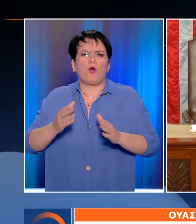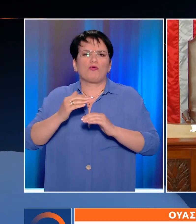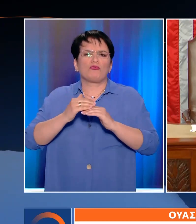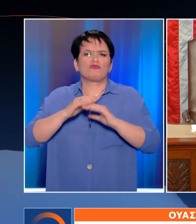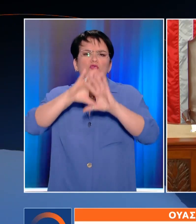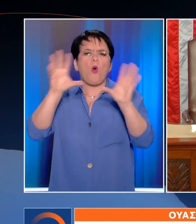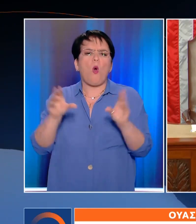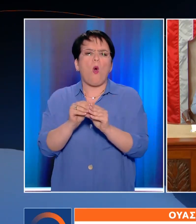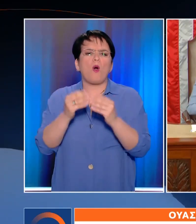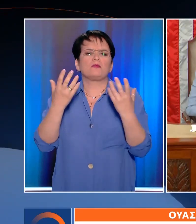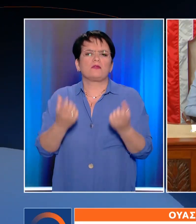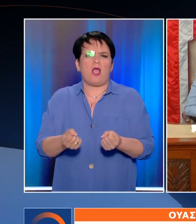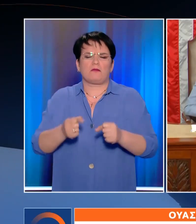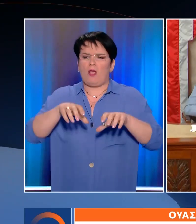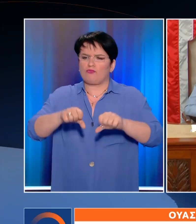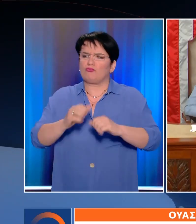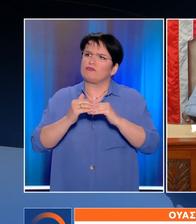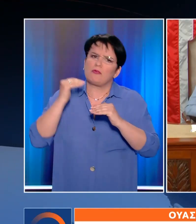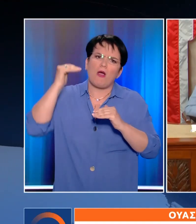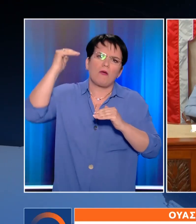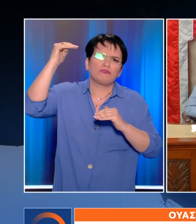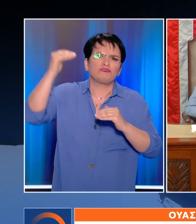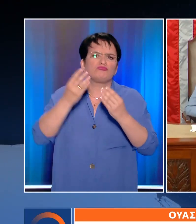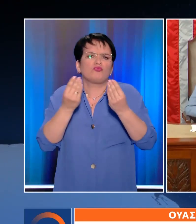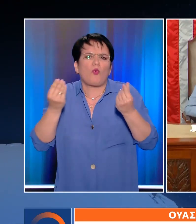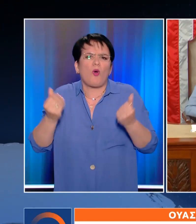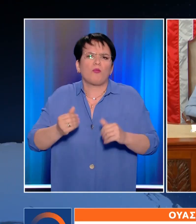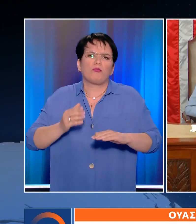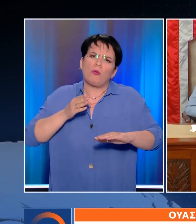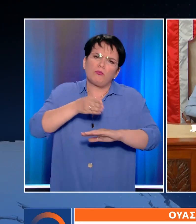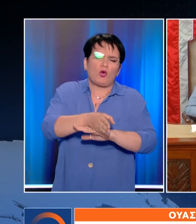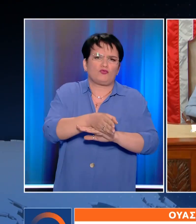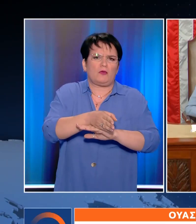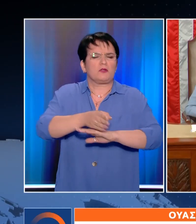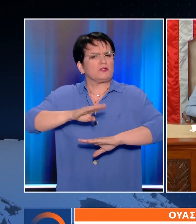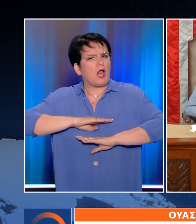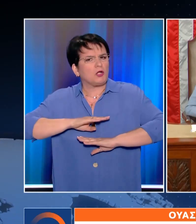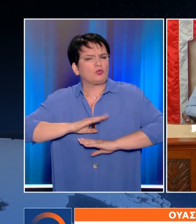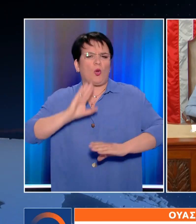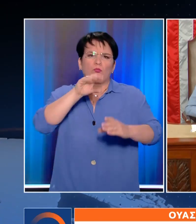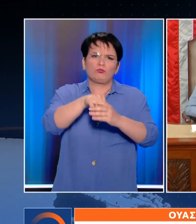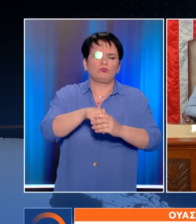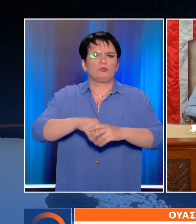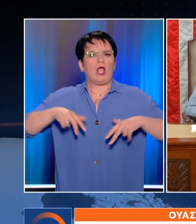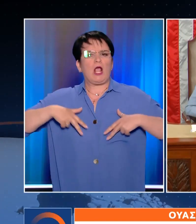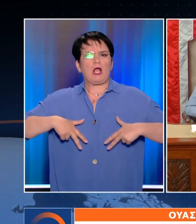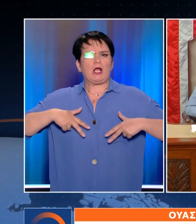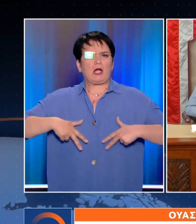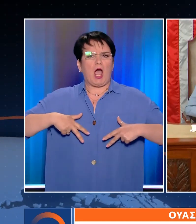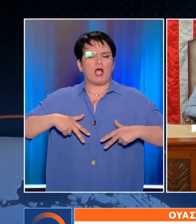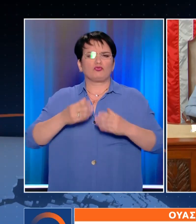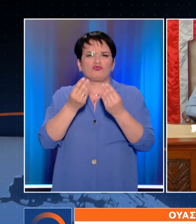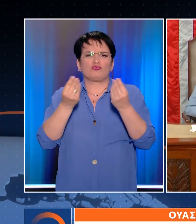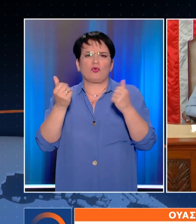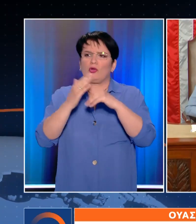επίπεδα εξουσίας και σε όλα τα λειτουργήματα περιλαμβανομένων και των στρατιωτικών. Κάθε κράτος το οποίο δεν εκμεταλλεύεται